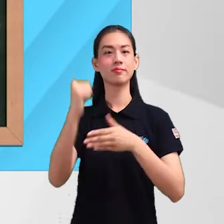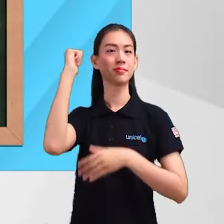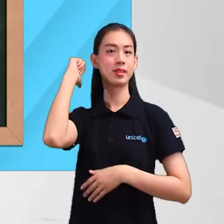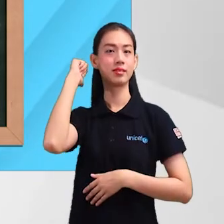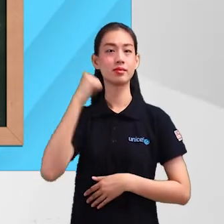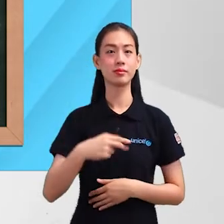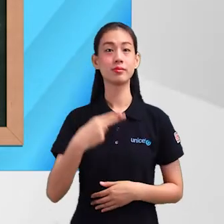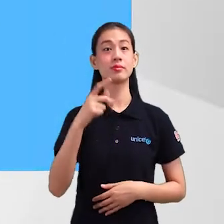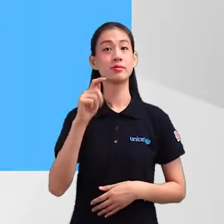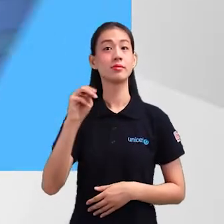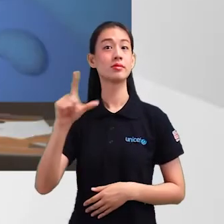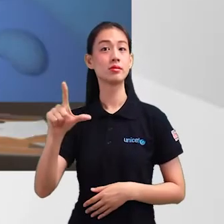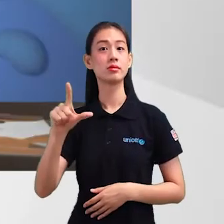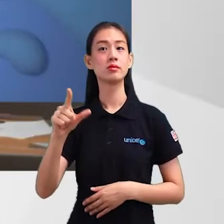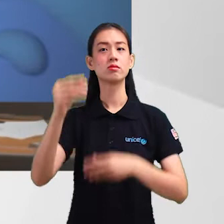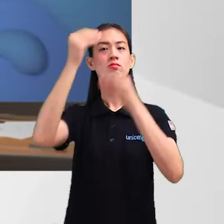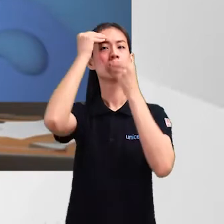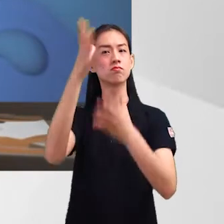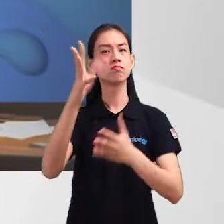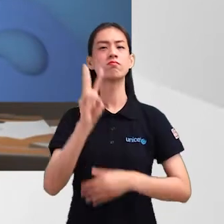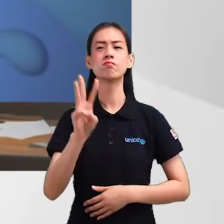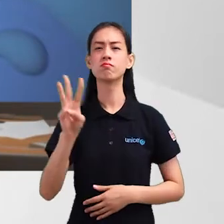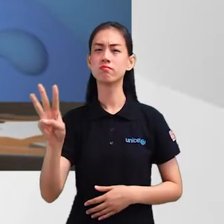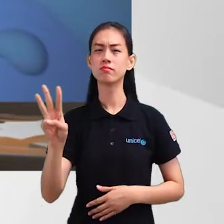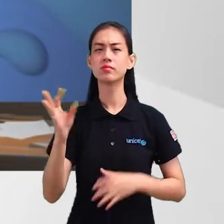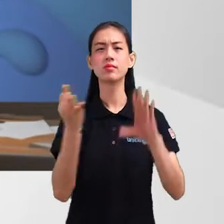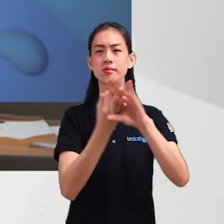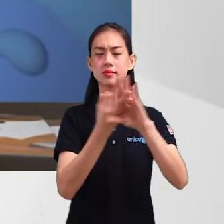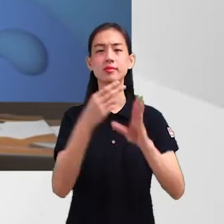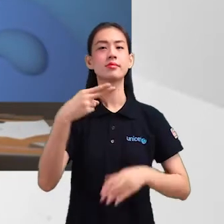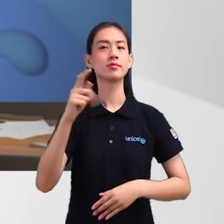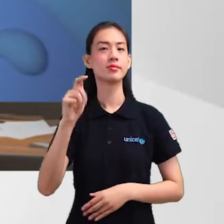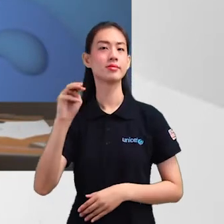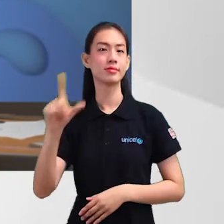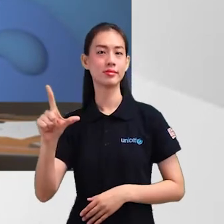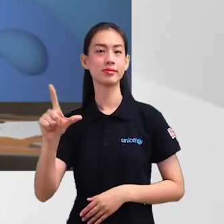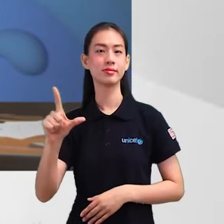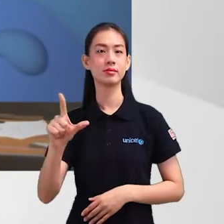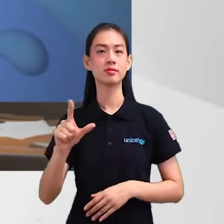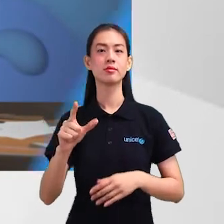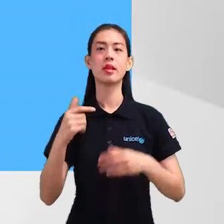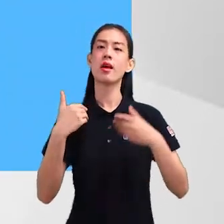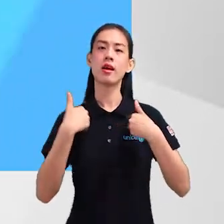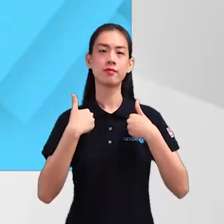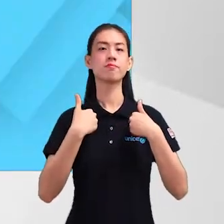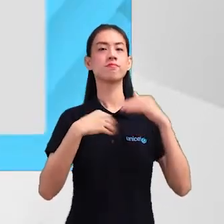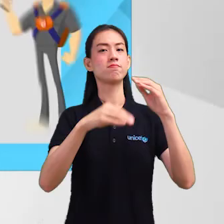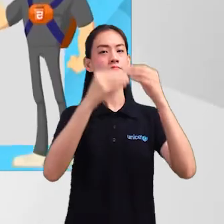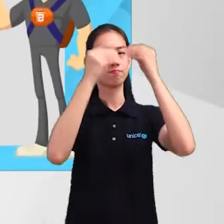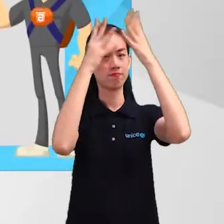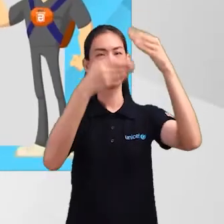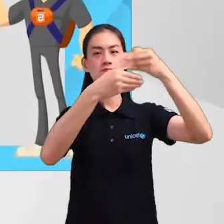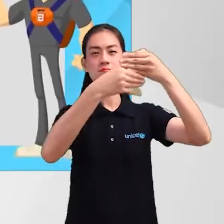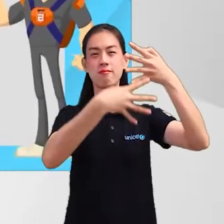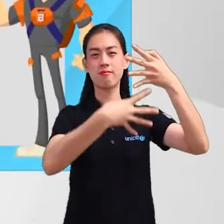yang bersandar ke belakang. Tag HTML memberitahu pelayar web bahawa ini adalah dokumen HTML dan segala